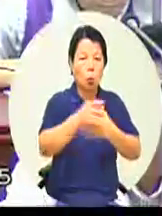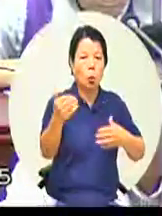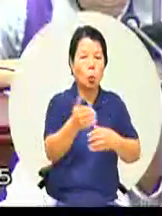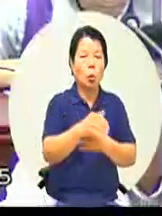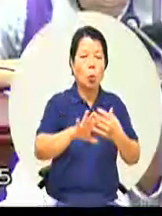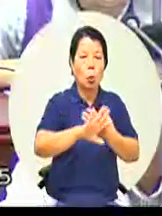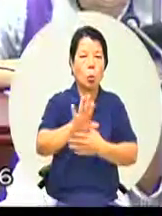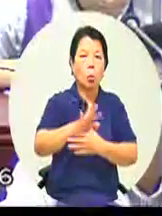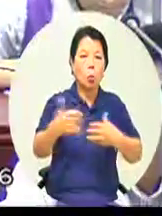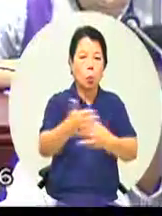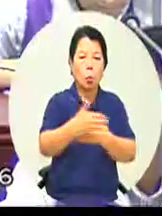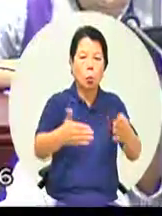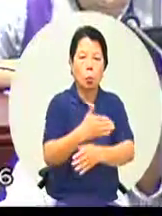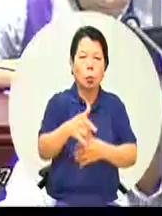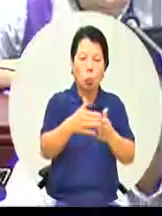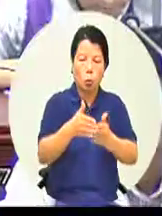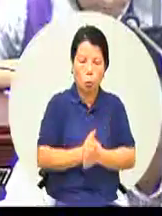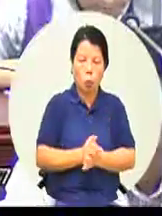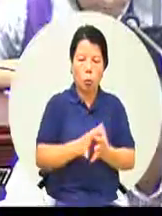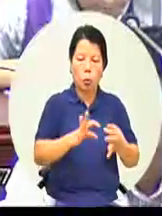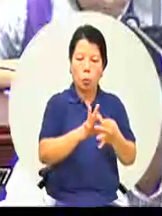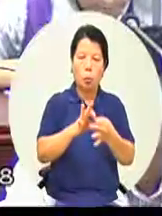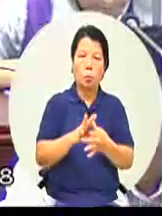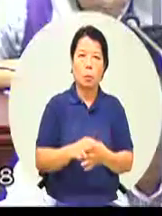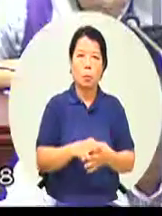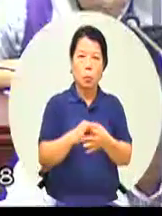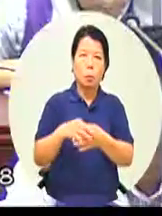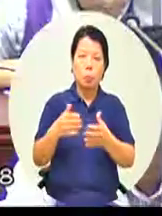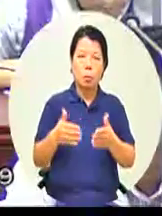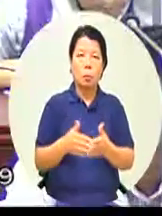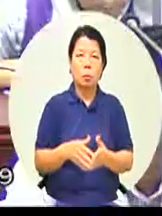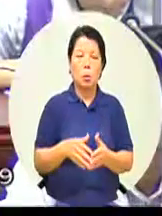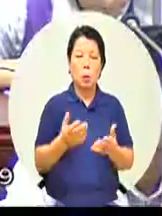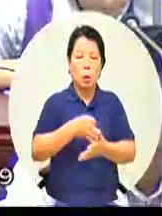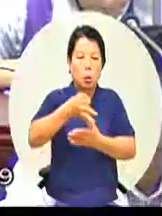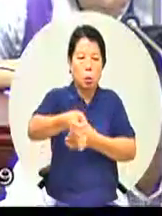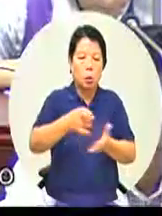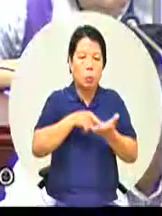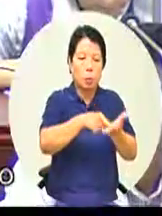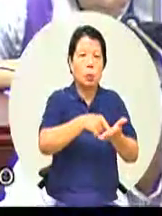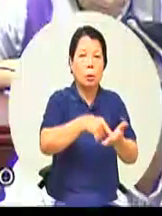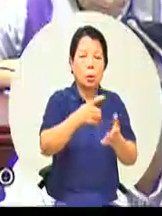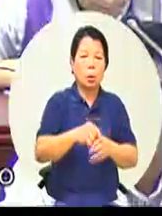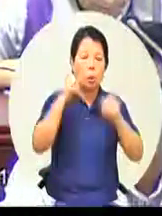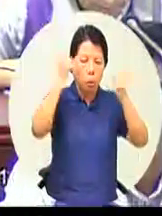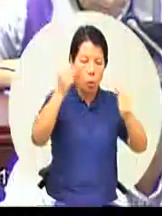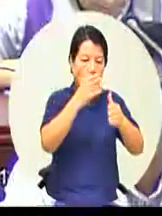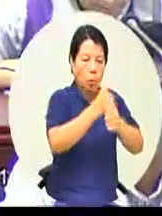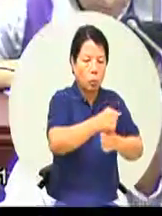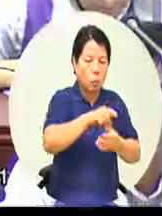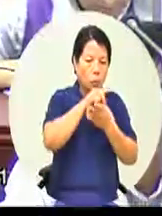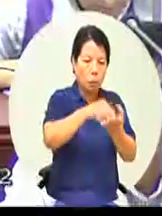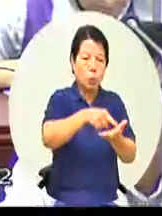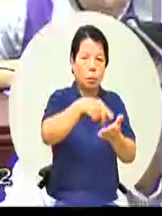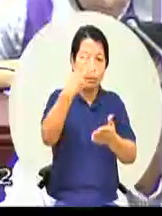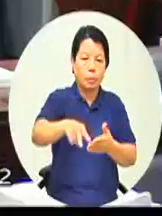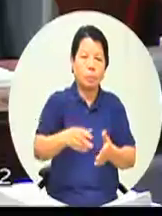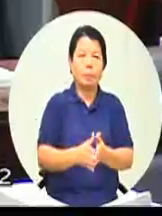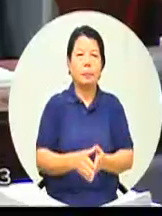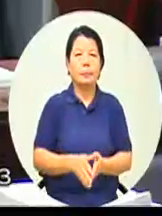做一些建议。然后最后重点是说这个叫做经费的争取呢，我们要跟体育处来去争取。以上做说